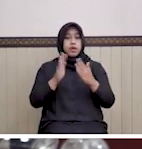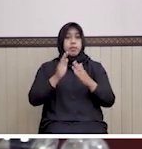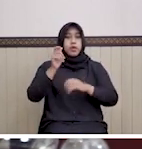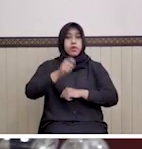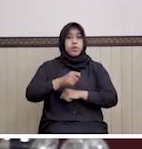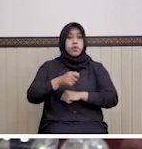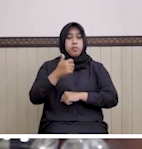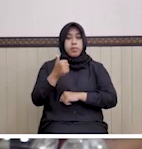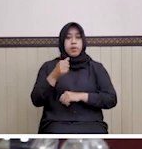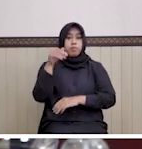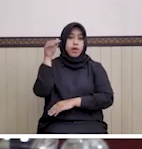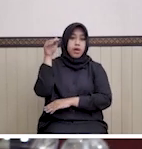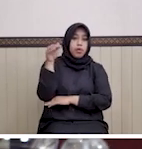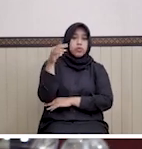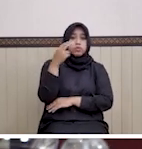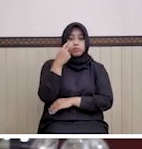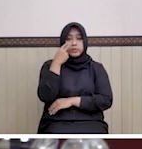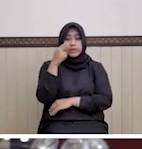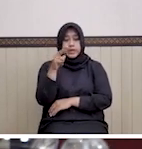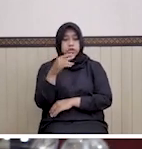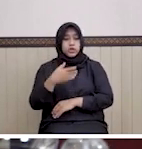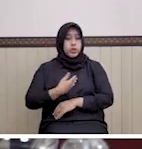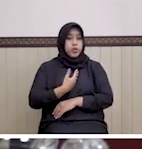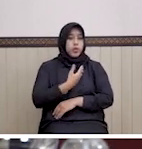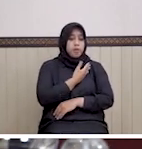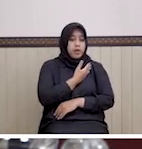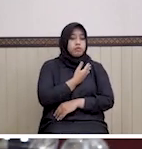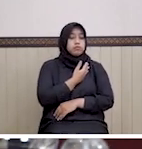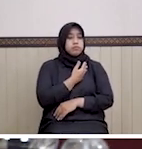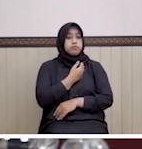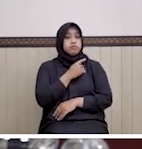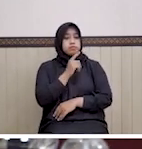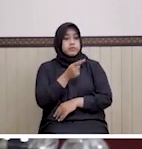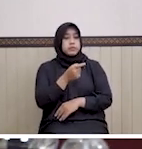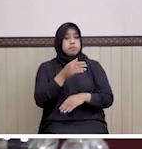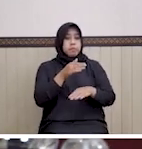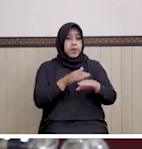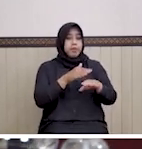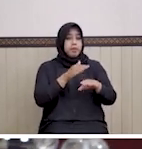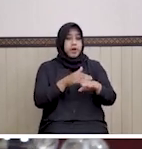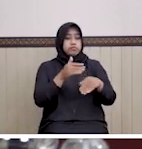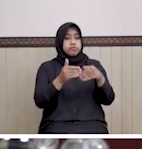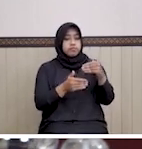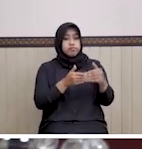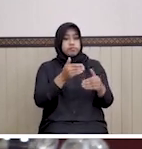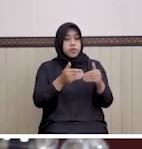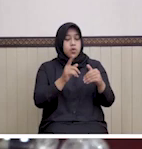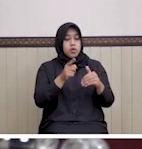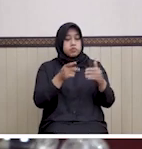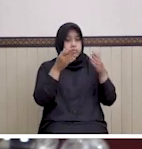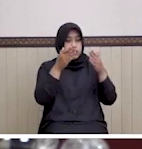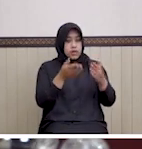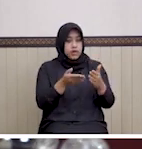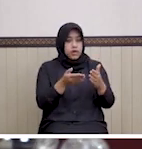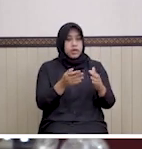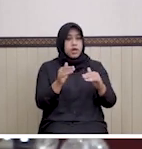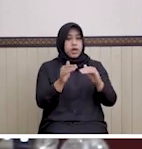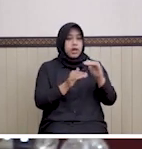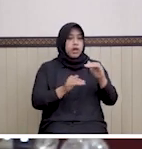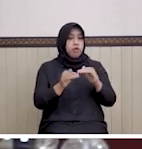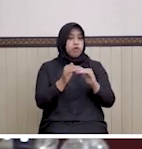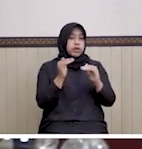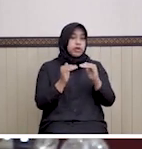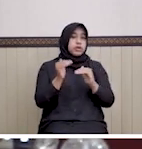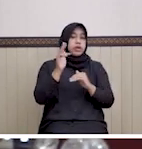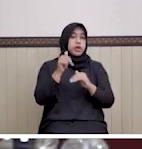dengan hukum baik sebagai pelaku sebagai saksi sebagai korban yang tentunya sedikit demi sedikit juga harus diarahkan kepada level yang lebih